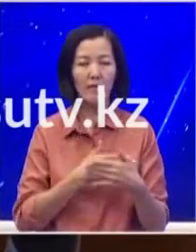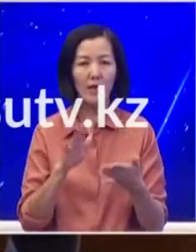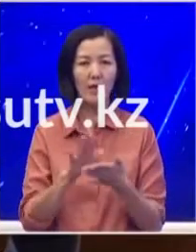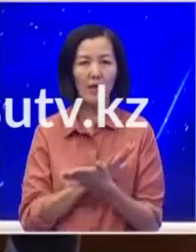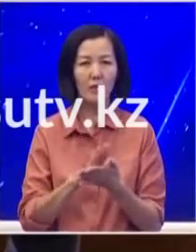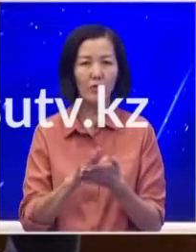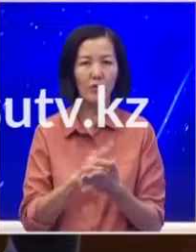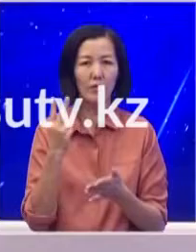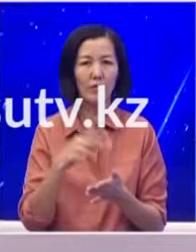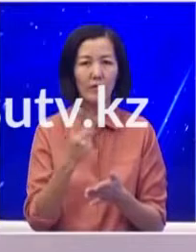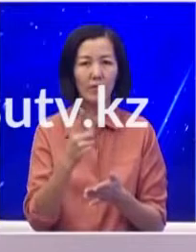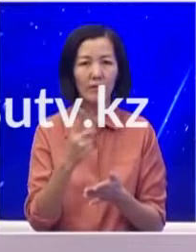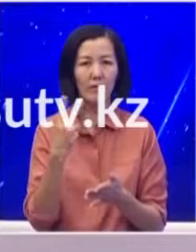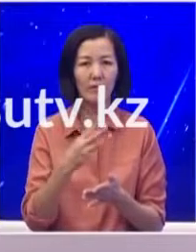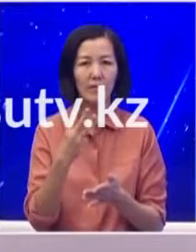волонтерства на